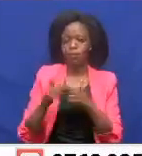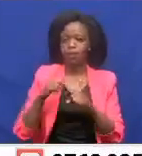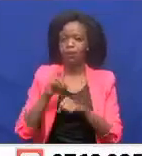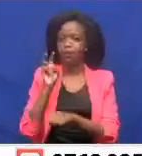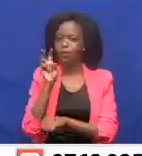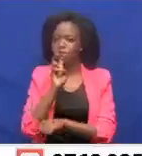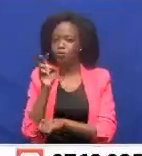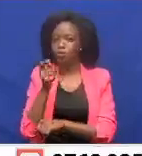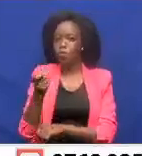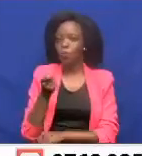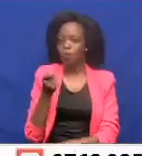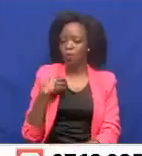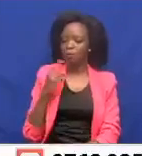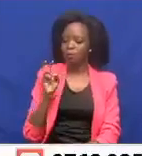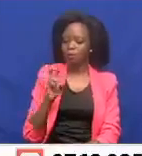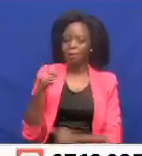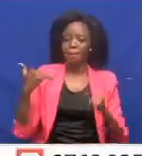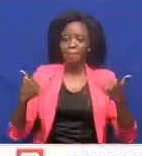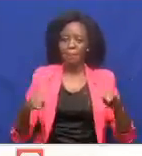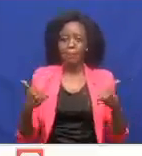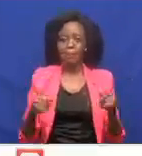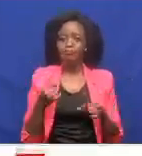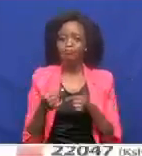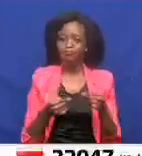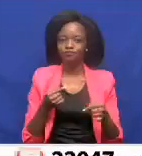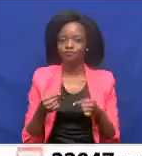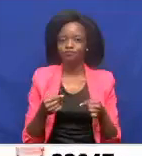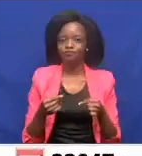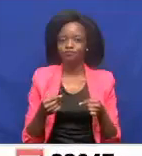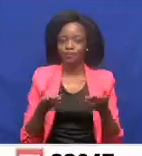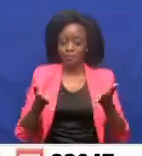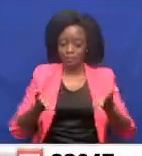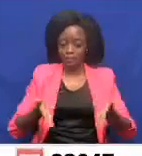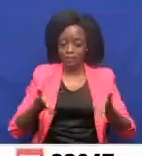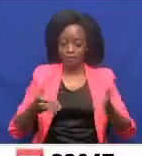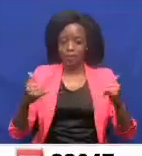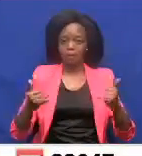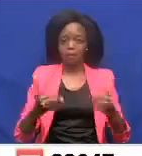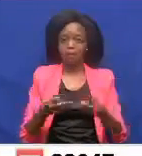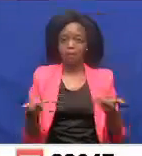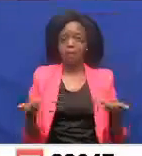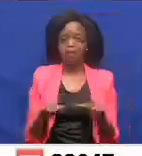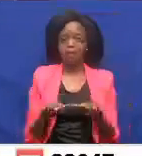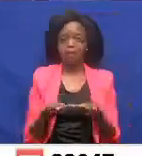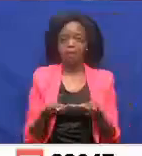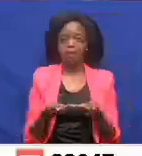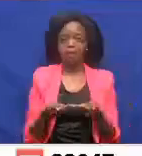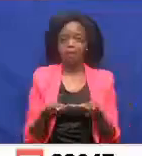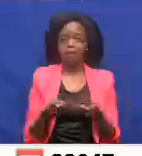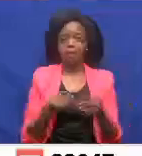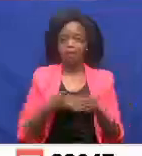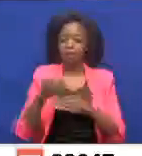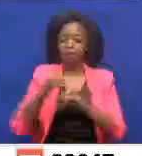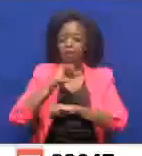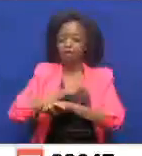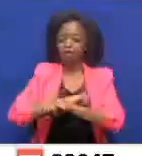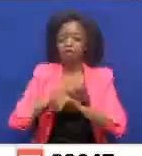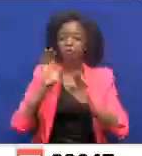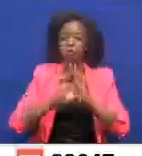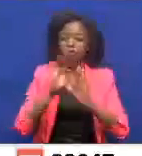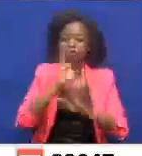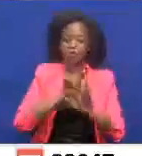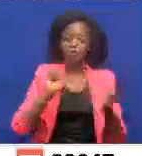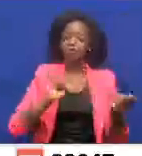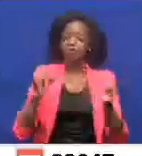dirisha tukiangalia tunaona boli linachezwa hapa. Bado walikuwa tu hapa. Hapa kwa kiwanja malituko. And after this school curriculum crafted his